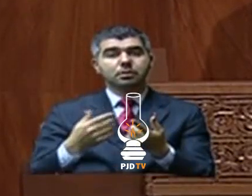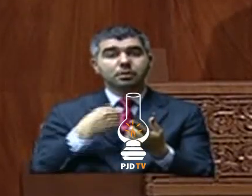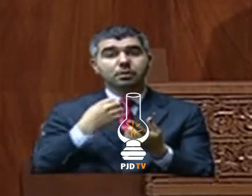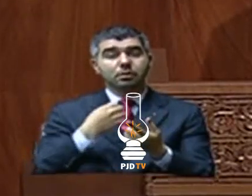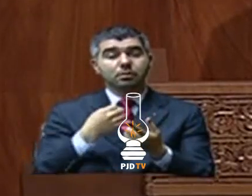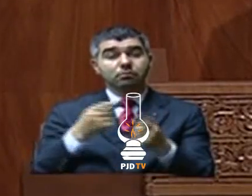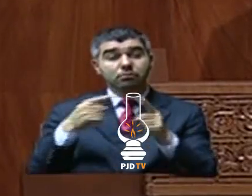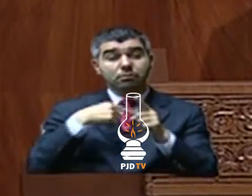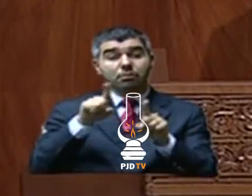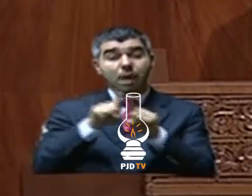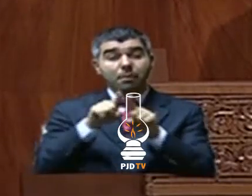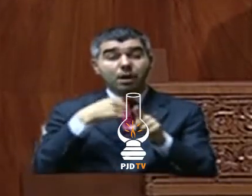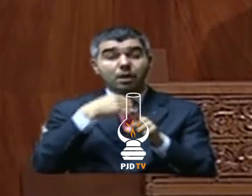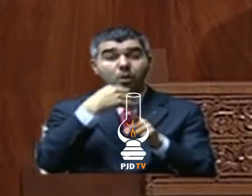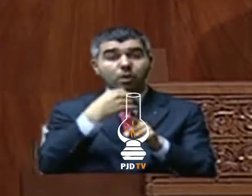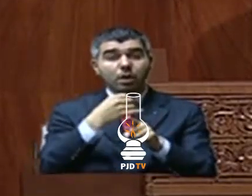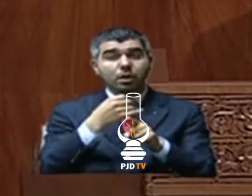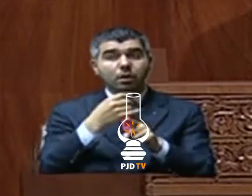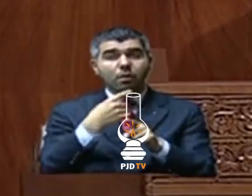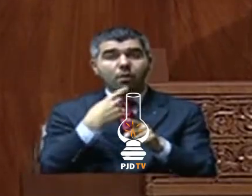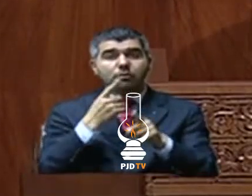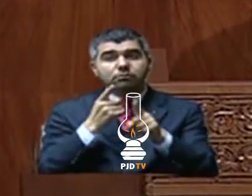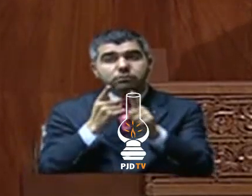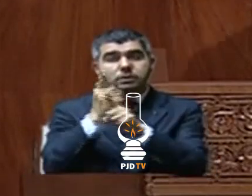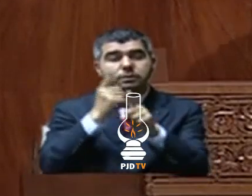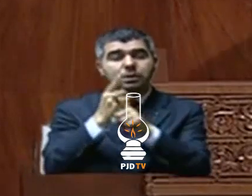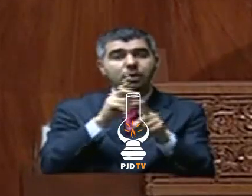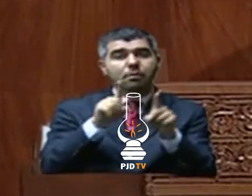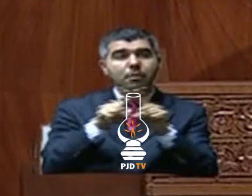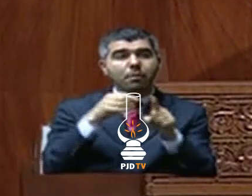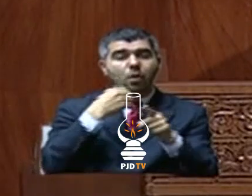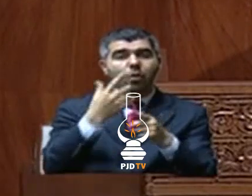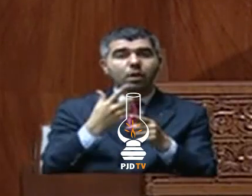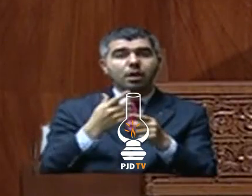ونتسبب في ازمه في موضوع اللي متعلق بالقرى